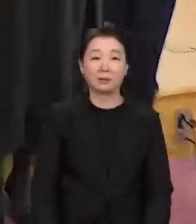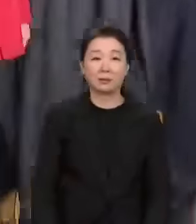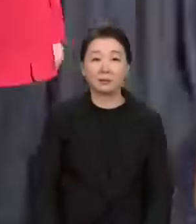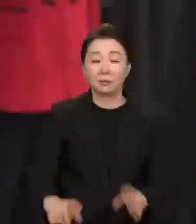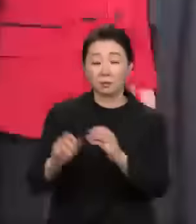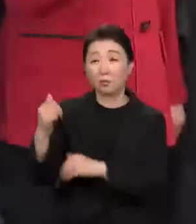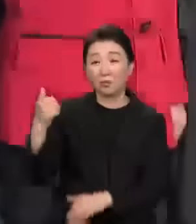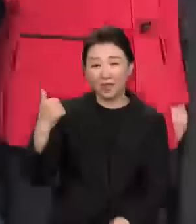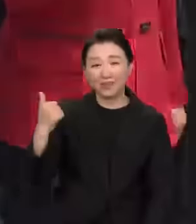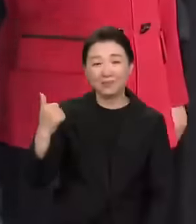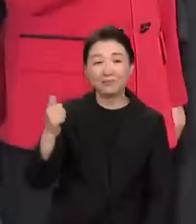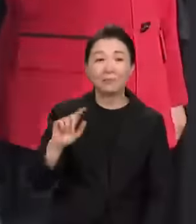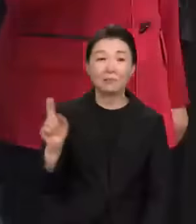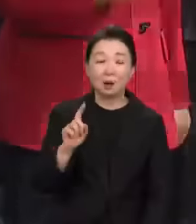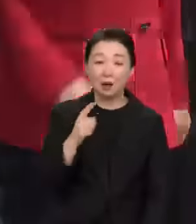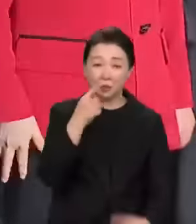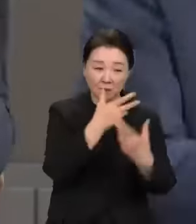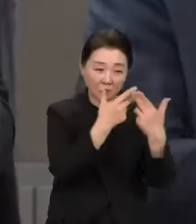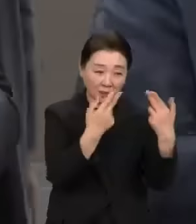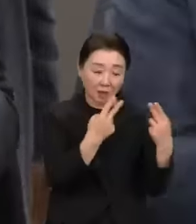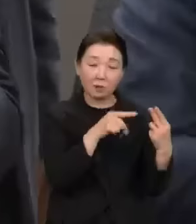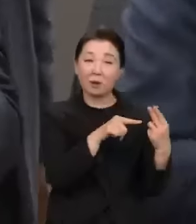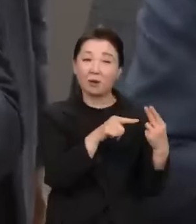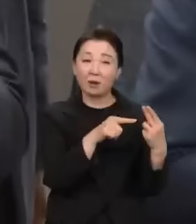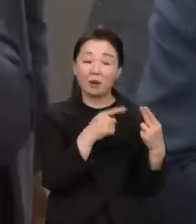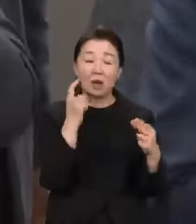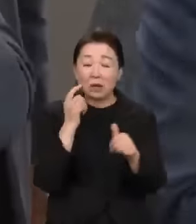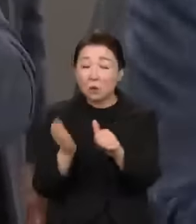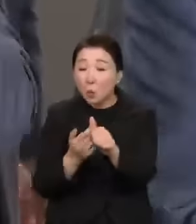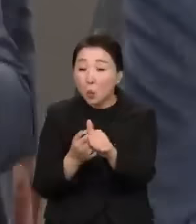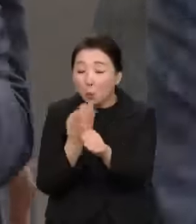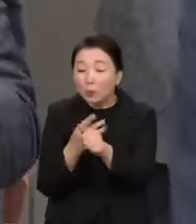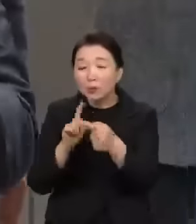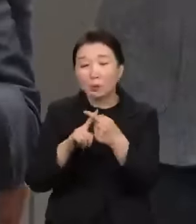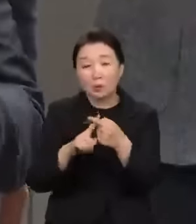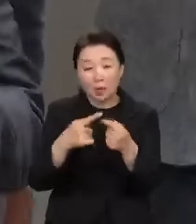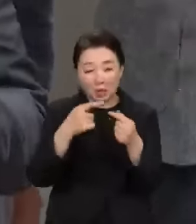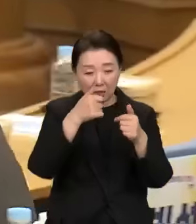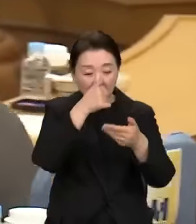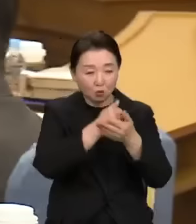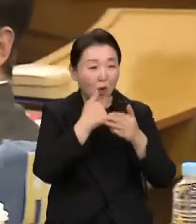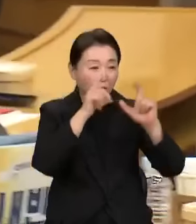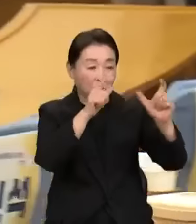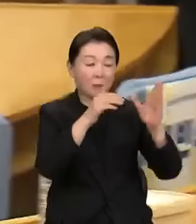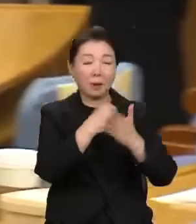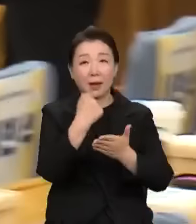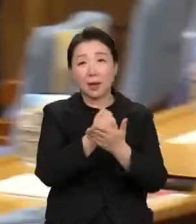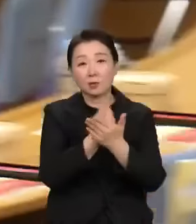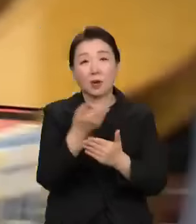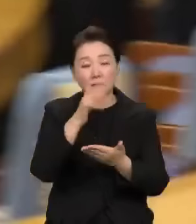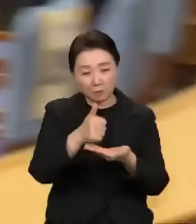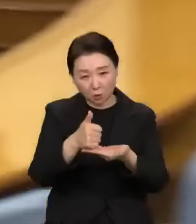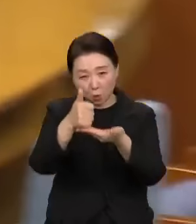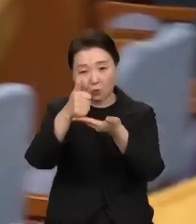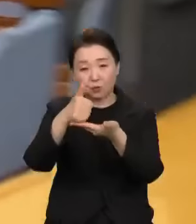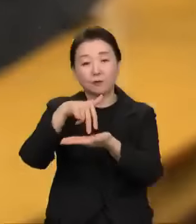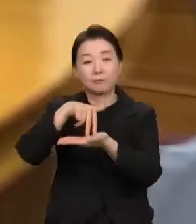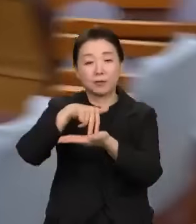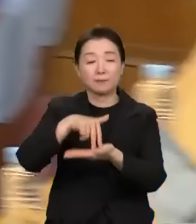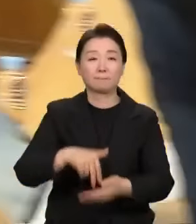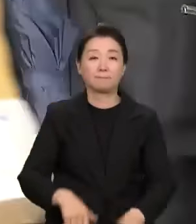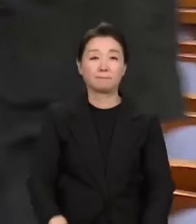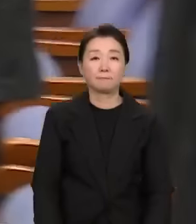국민의힘 수톱은 이재명 민주당 대표의 위증교사 혐의에 대한 1심 무죄 선고를 두고 아쉽지만 존중한다는 입장을